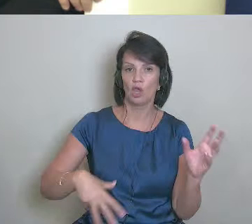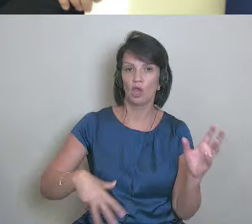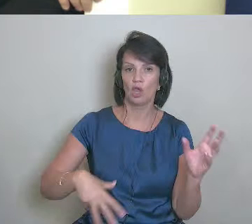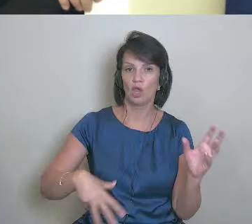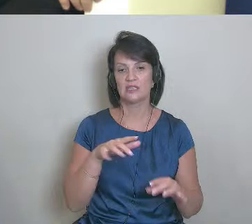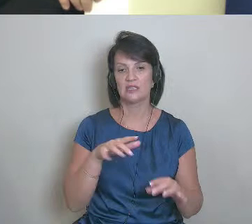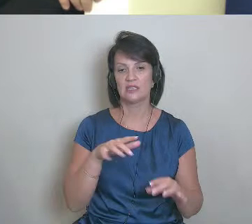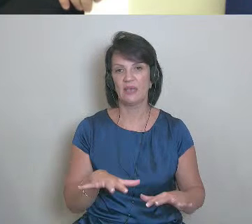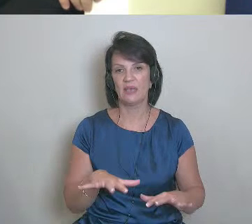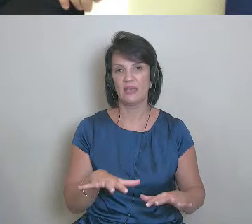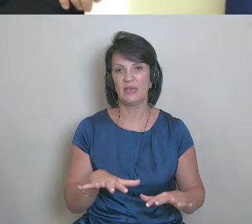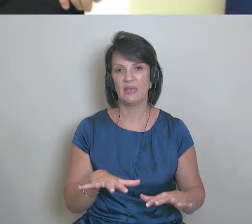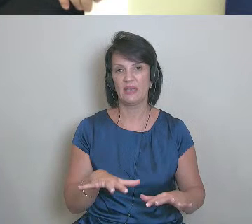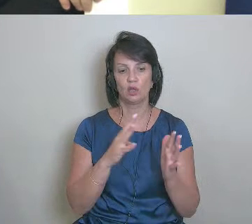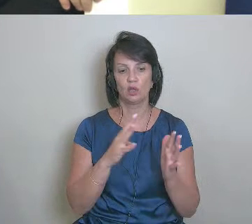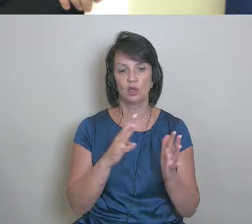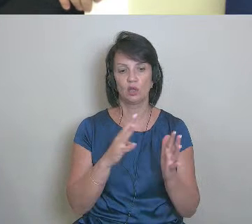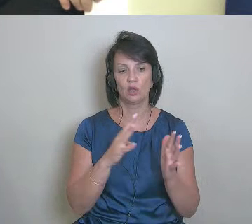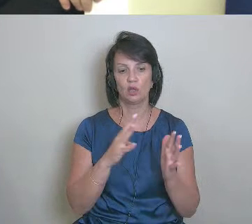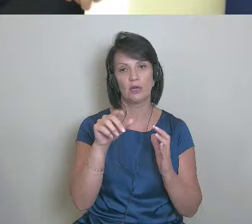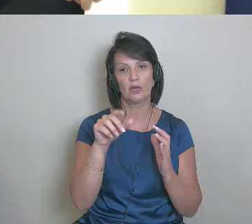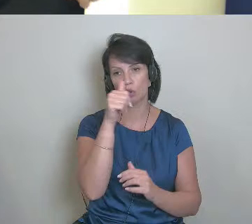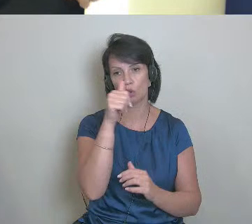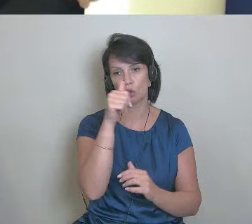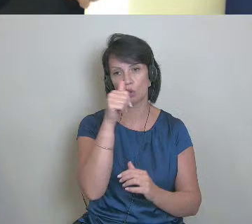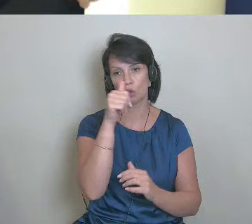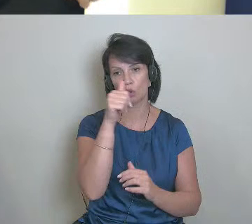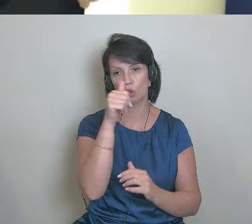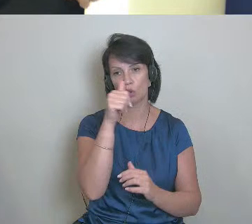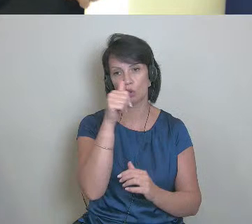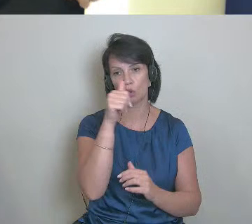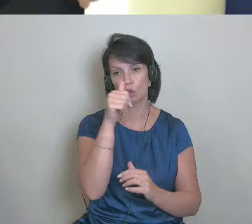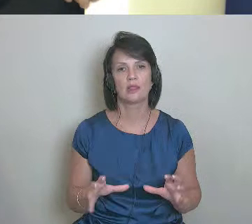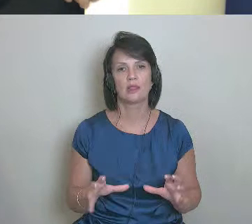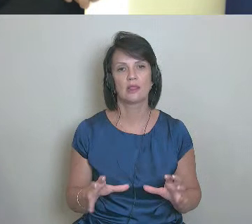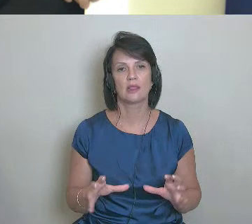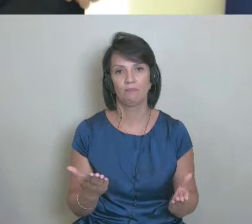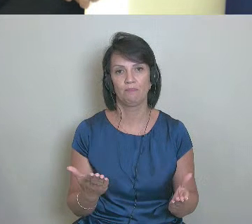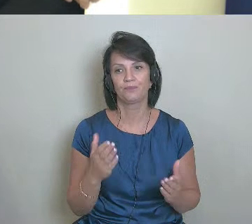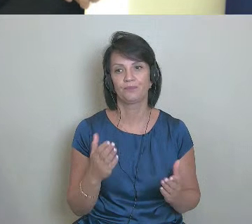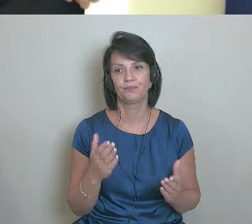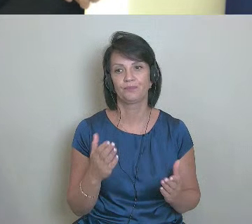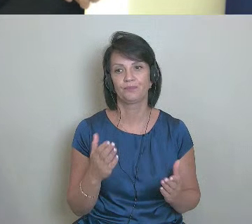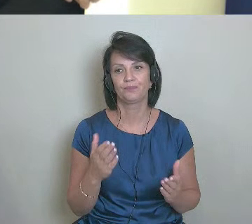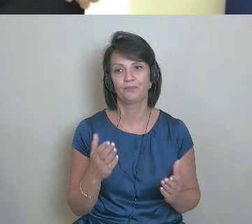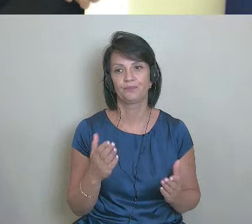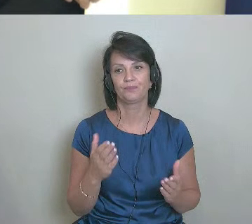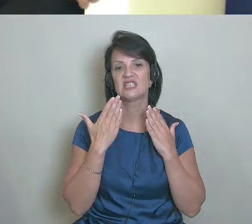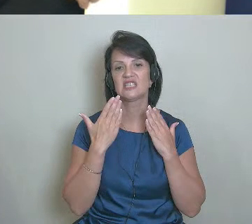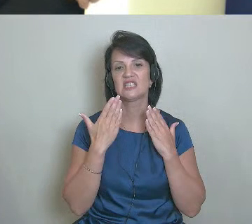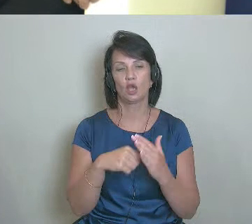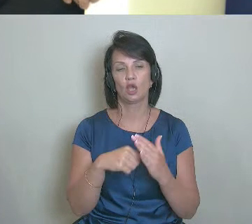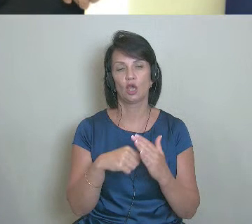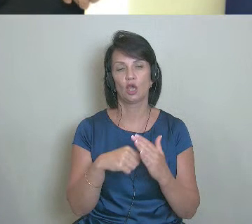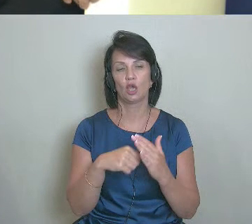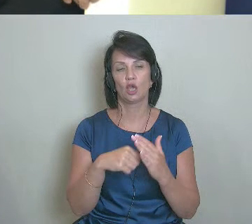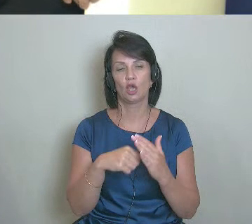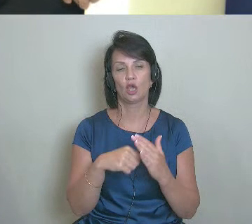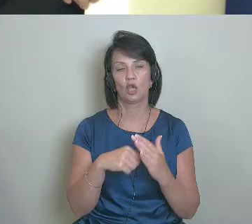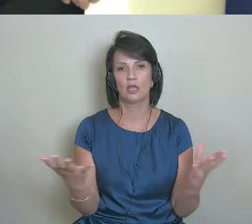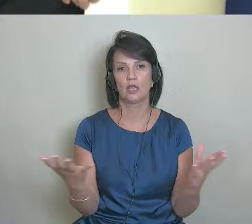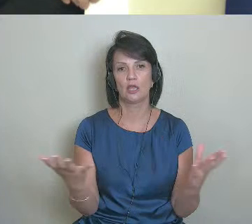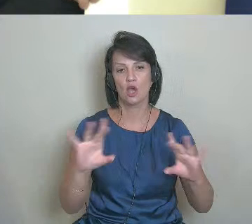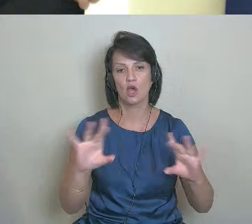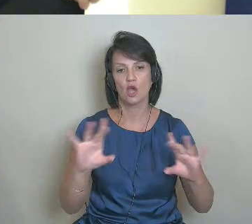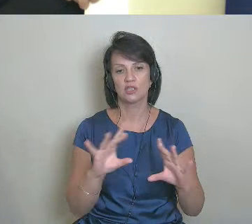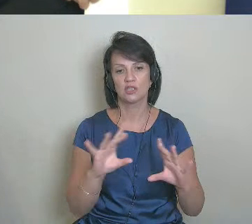референдум 91 року є чинним. Referendum of 1991 is effective. But we have request to